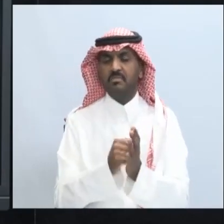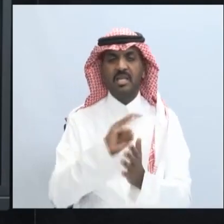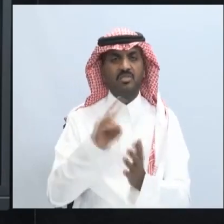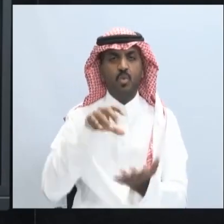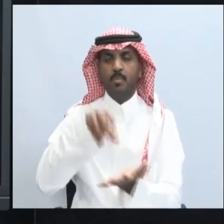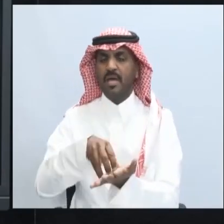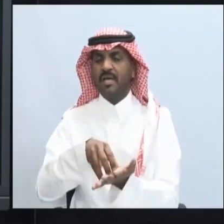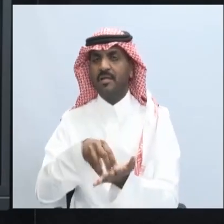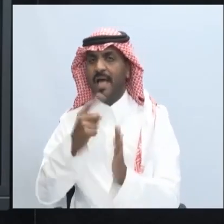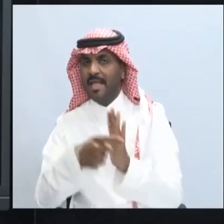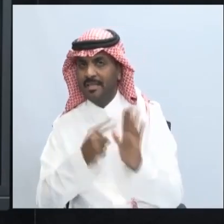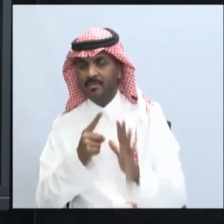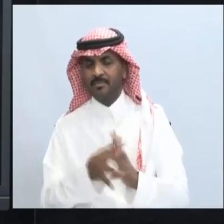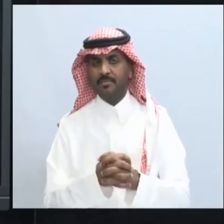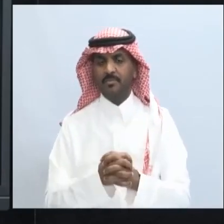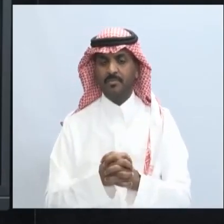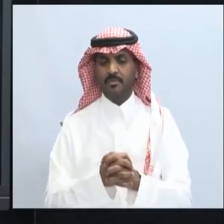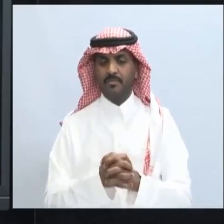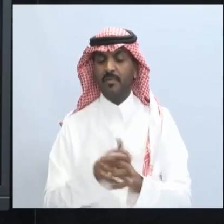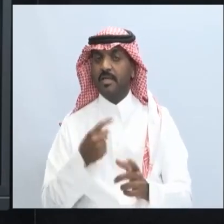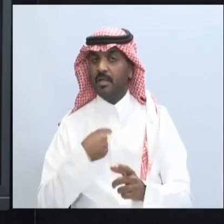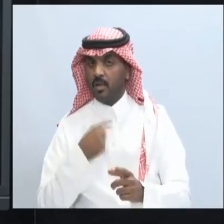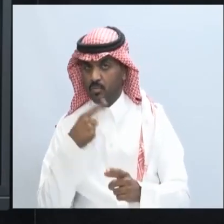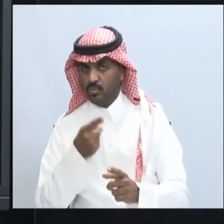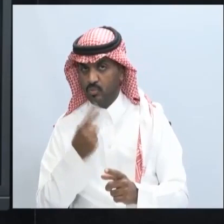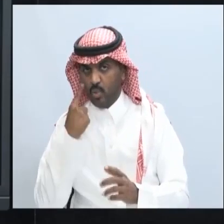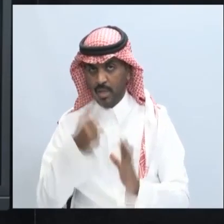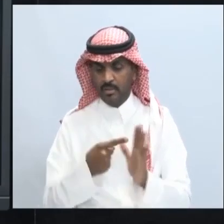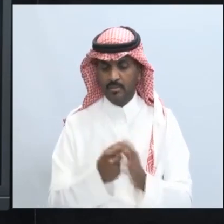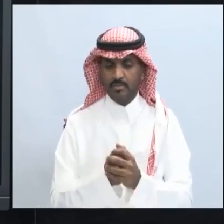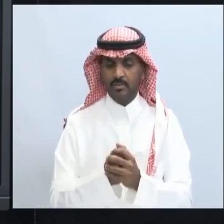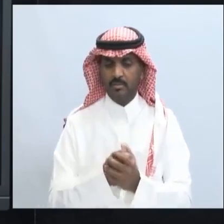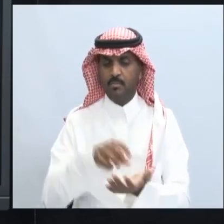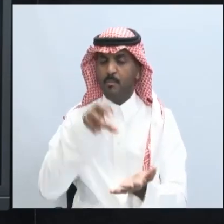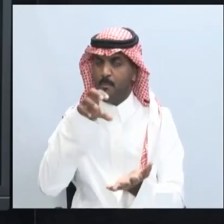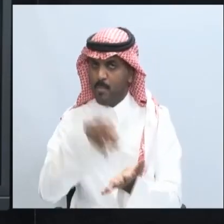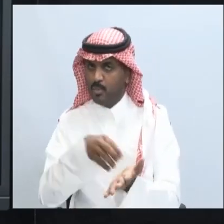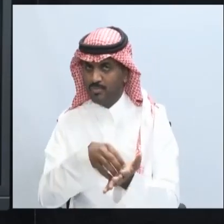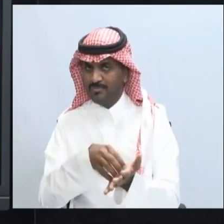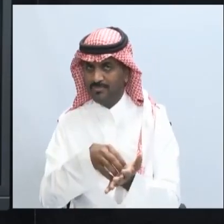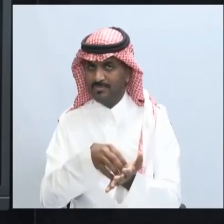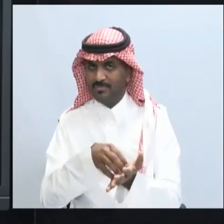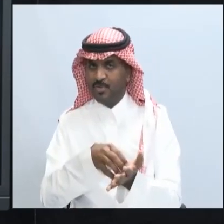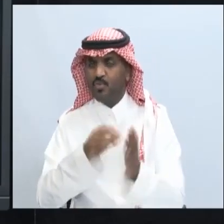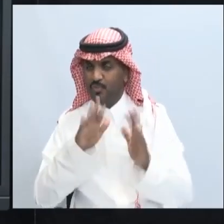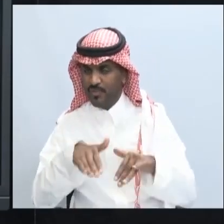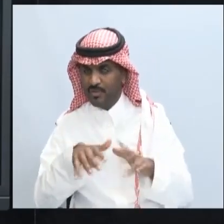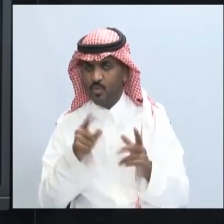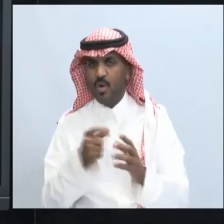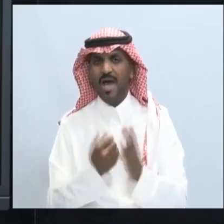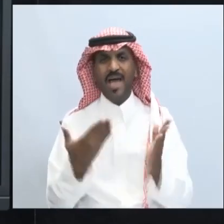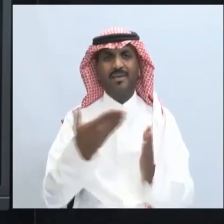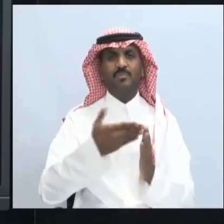موطن حدده فاننا سنحدد ان الموطن الذي يكون فيه هو